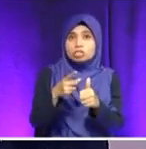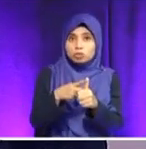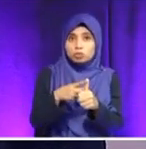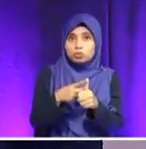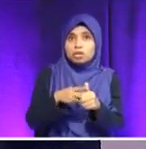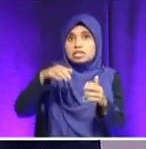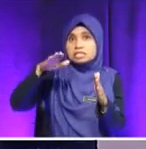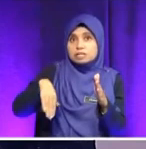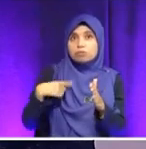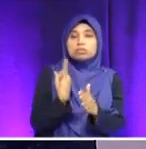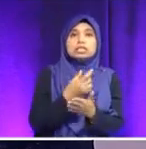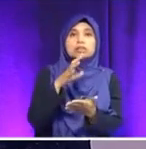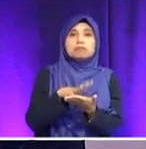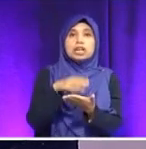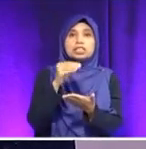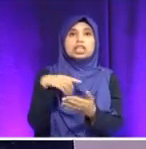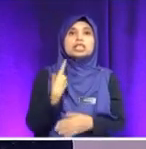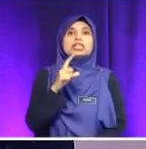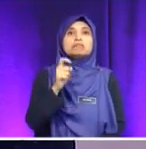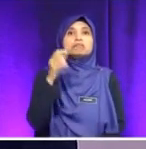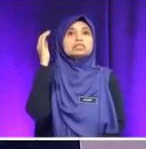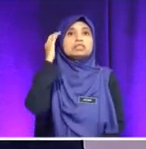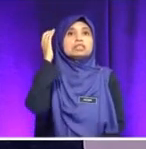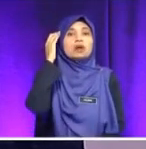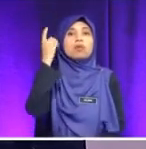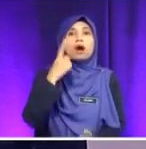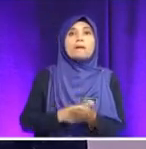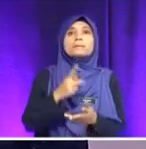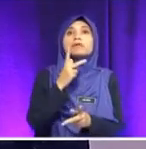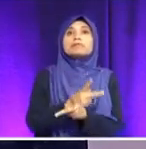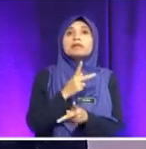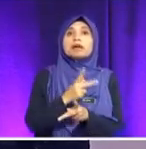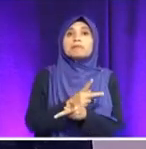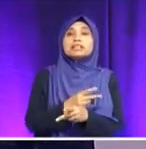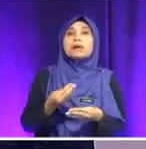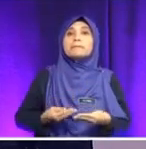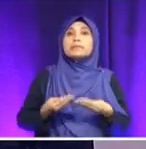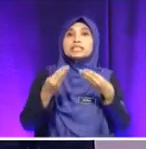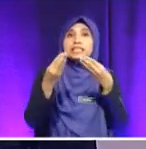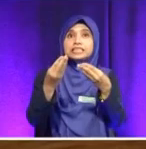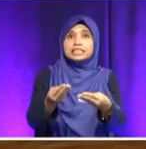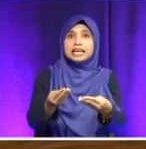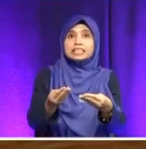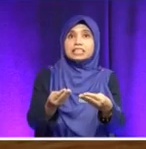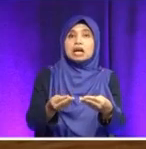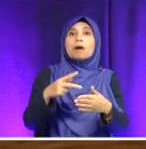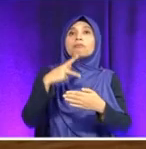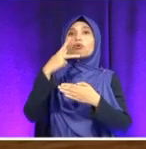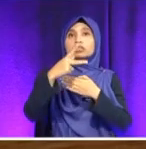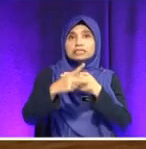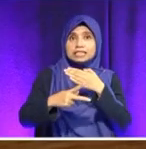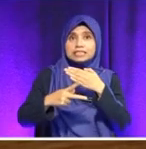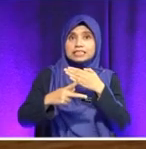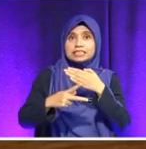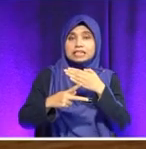kita belajar, kita kena tahu dulu apa yang dimaksudkan dengan perkhidmatan penyajian. Okey, perkhidmatan penyajian adalah satu proses, proses di